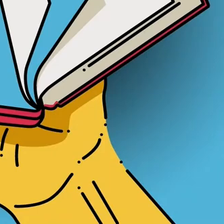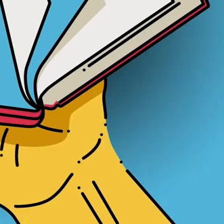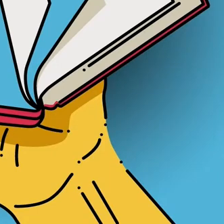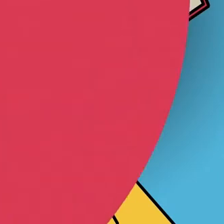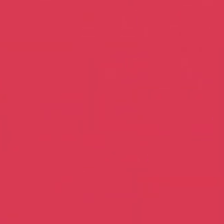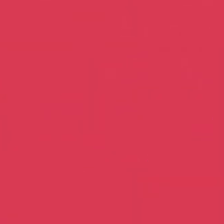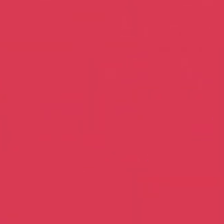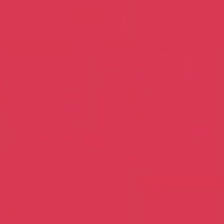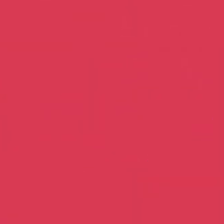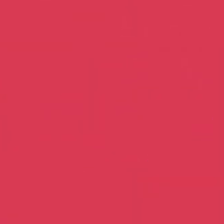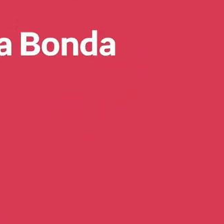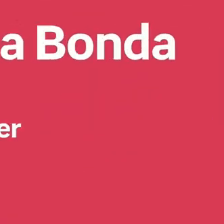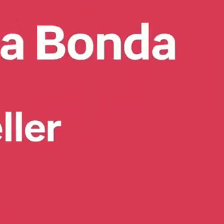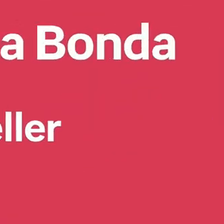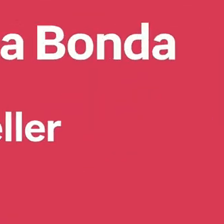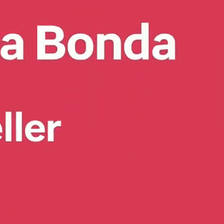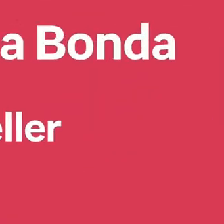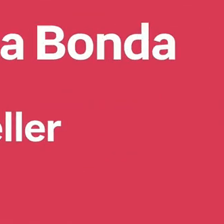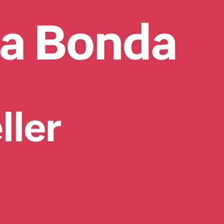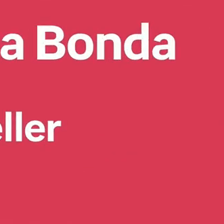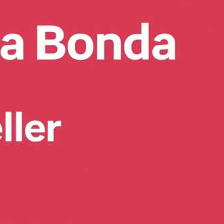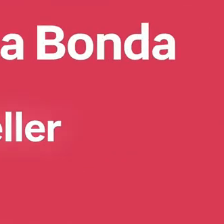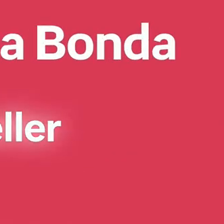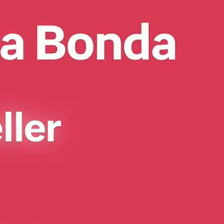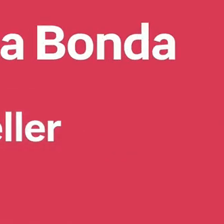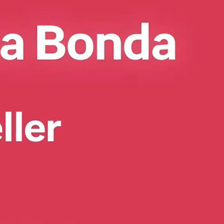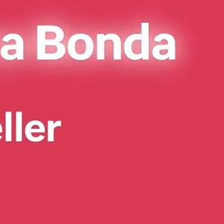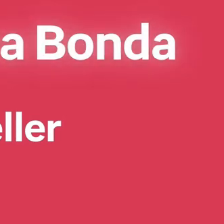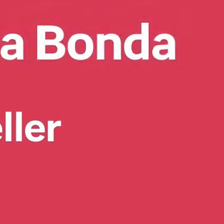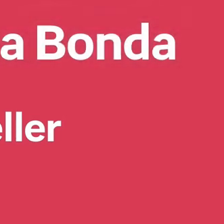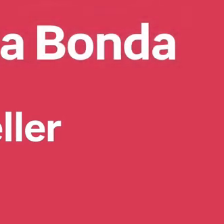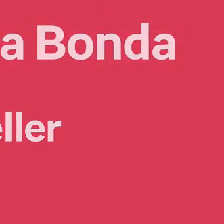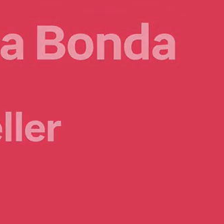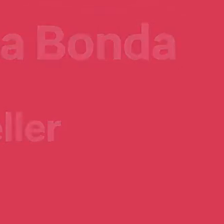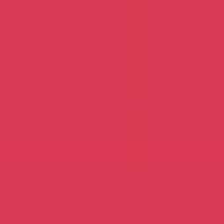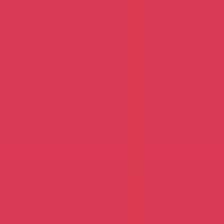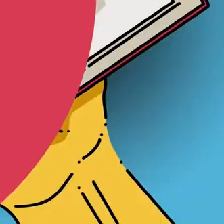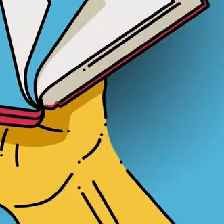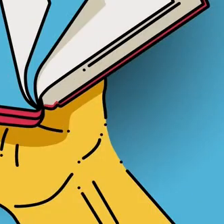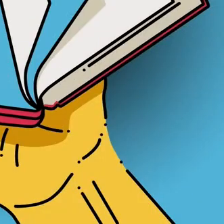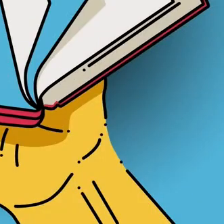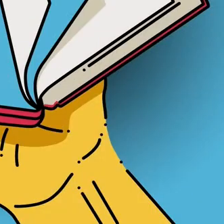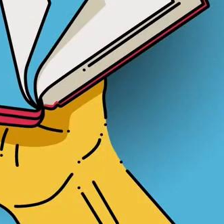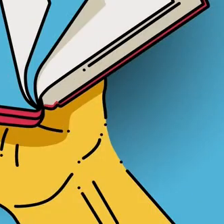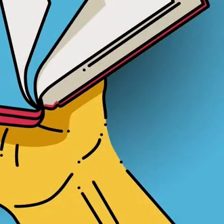promocje. Chcesz więcej? Weź udział w kilkudziesięciu spotkaniach z autorami najważniejszych